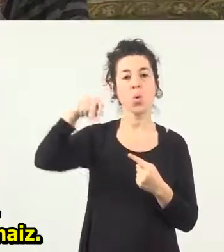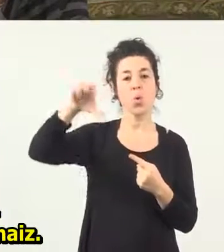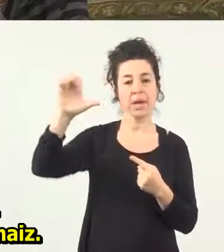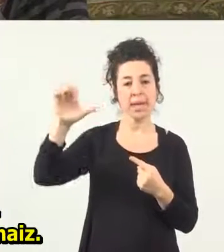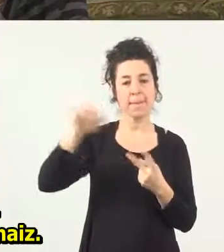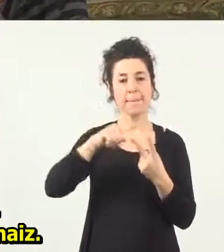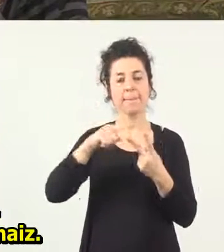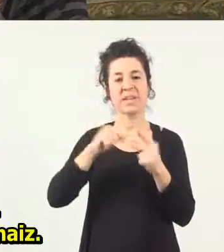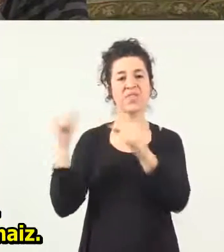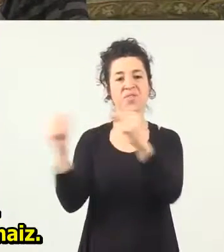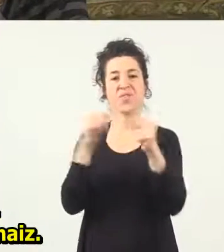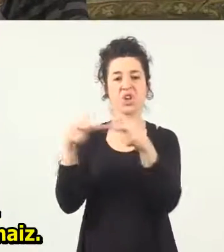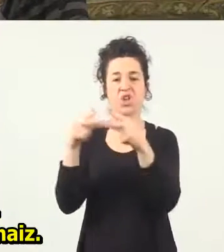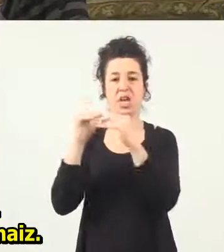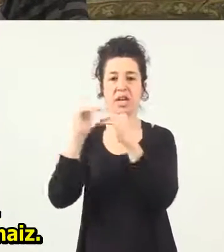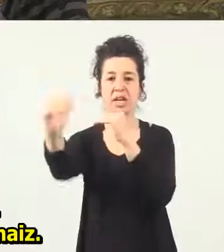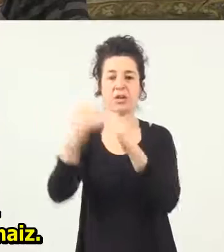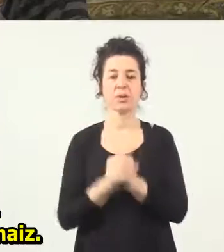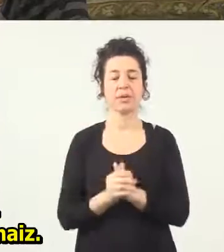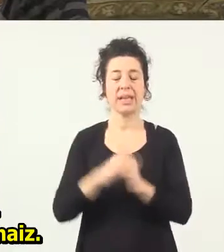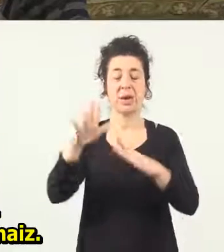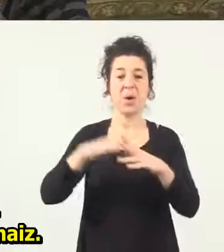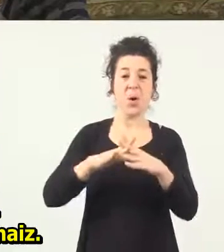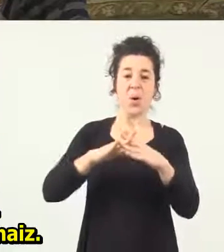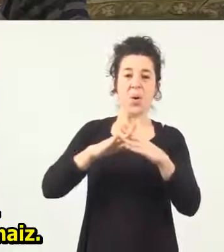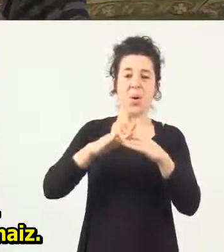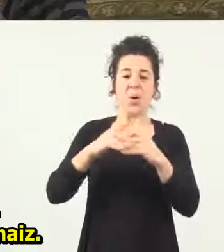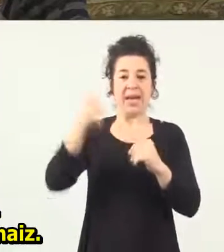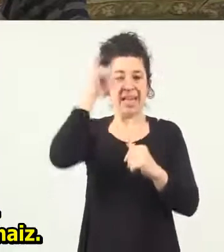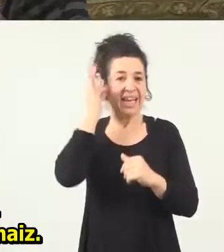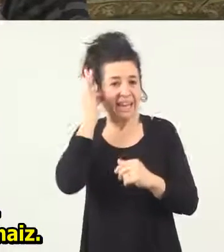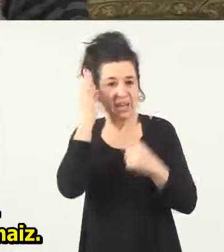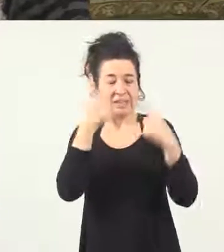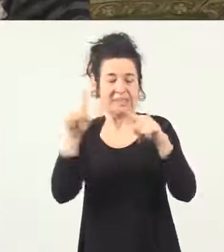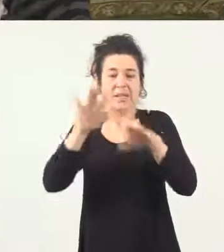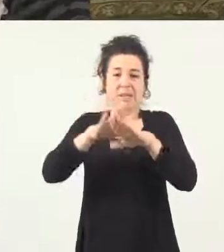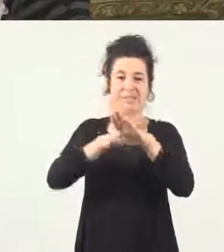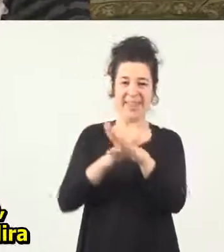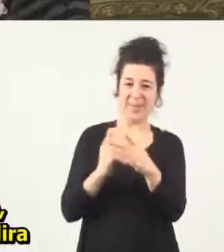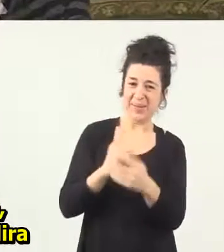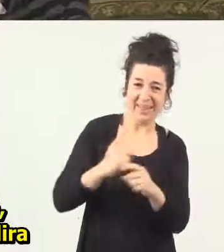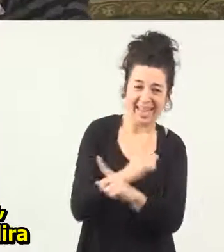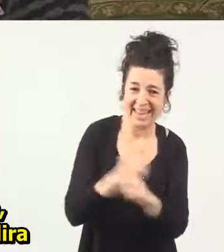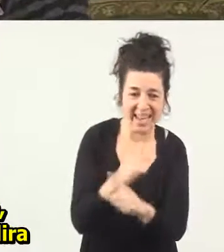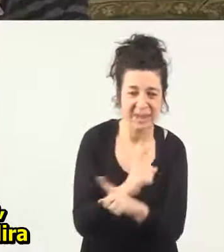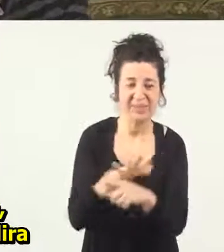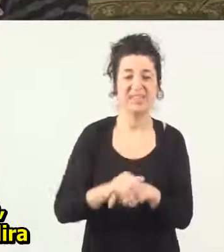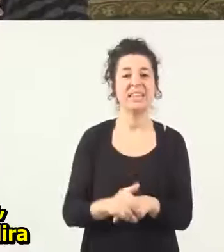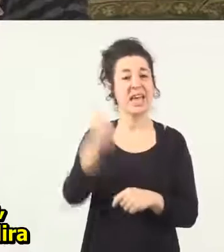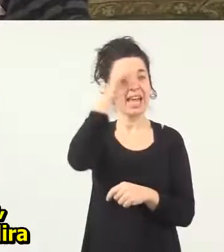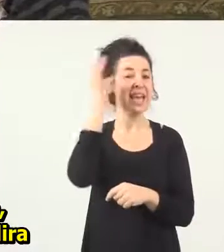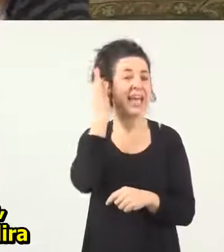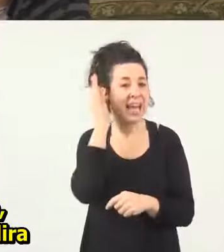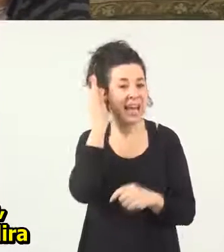genero ezberdinak, ezberdintasunak, barkatu bizkat, gurtu ditzen ari naiz. Genero